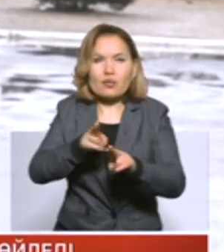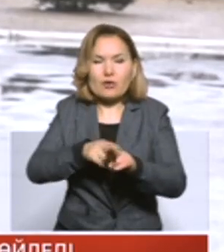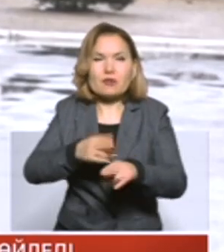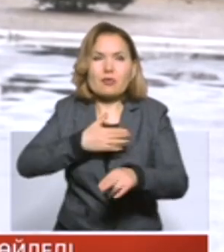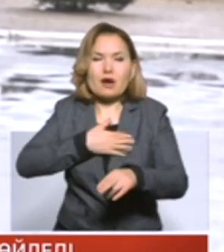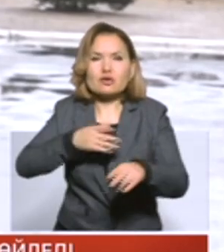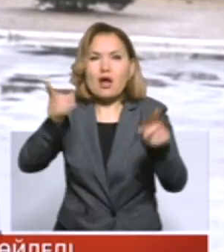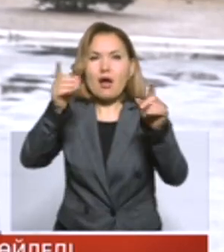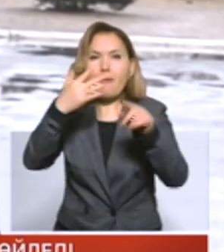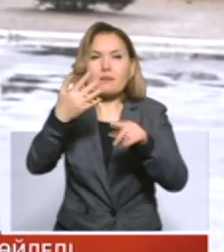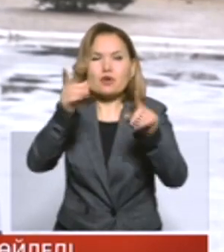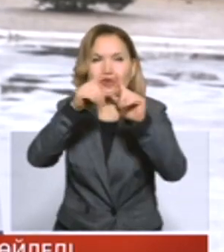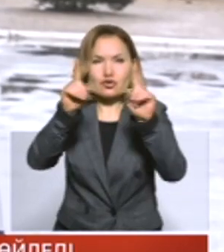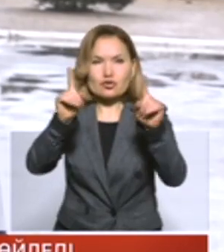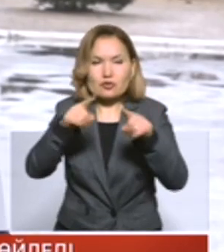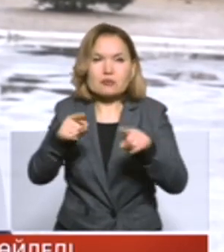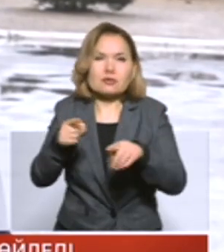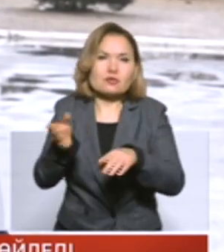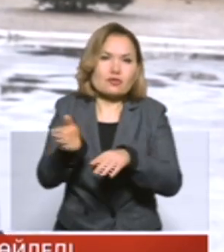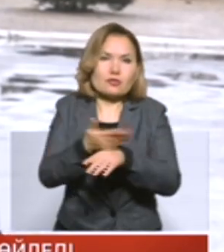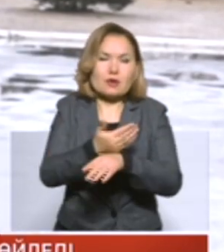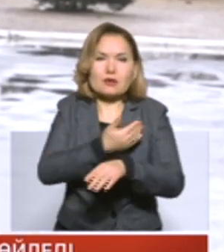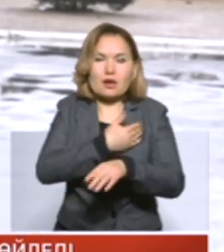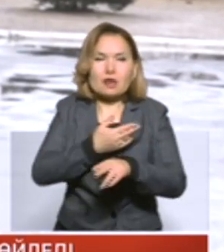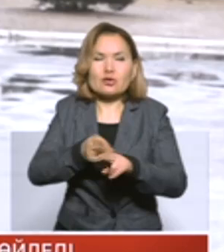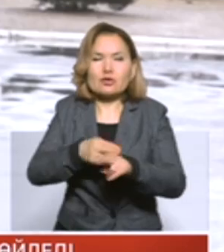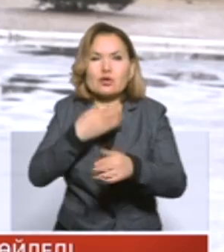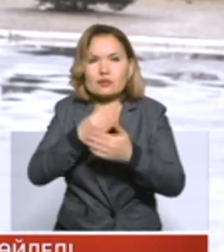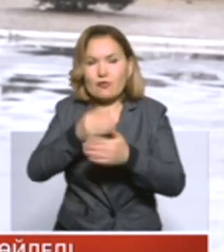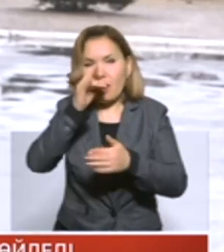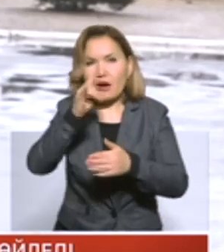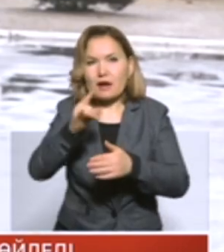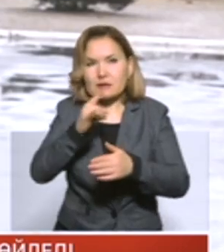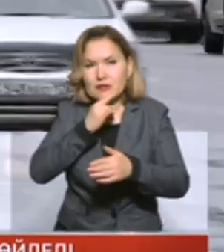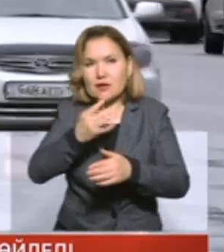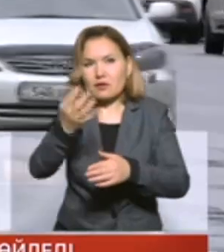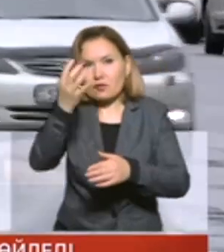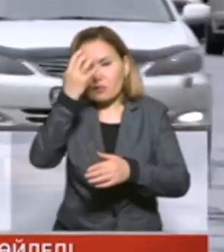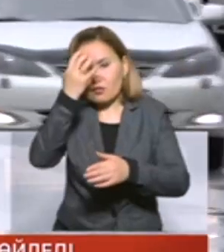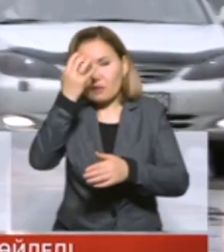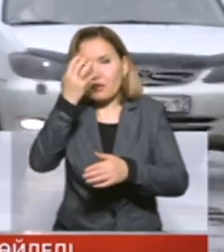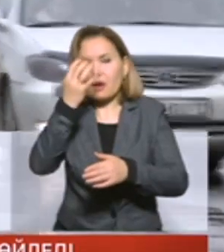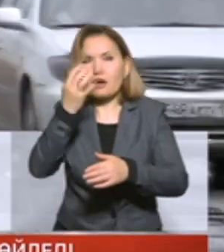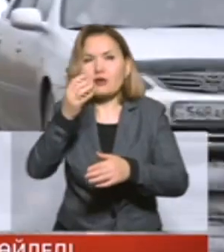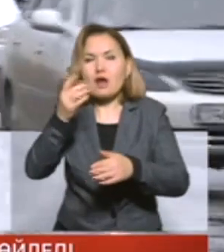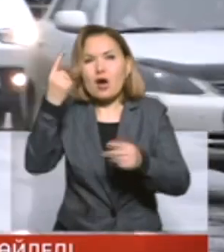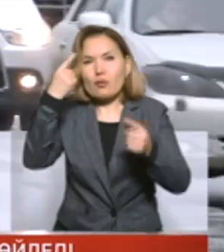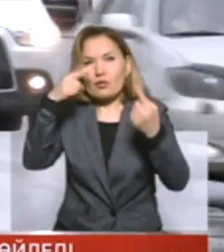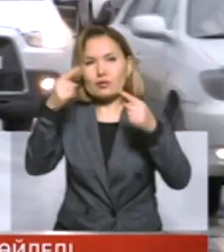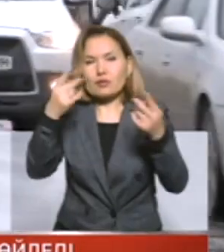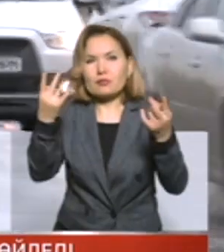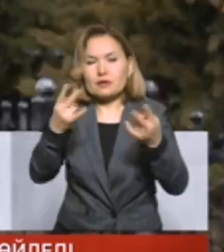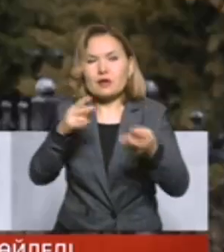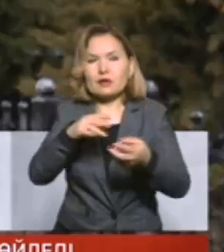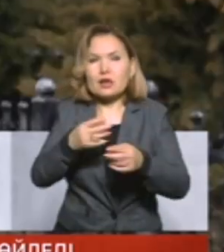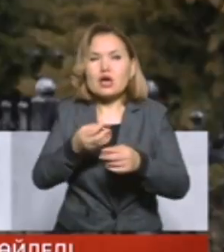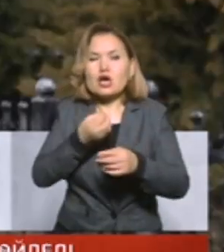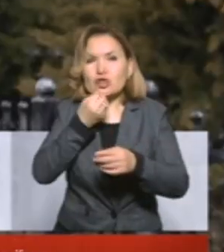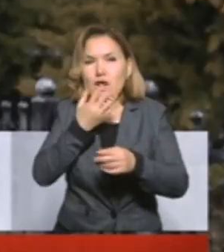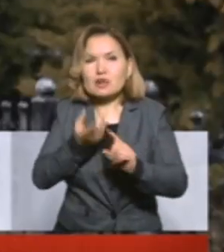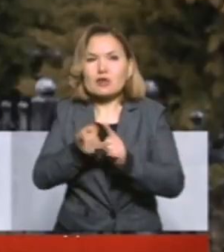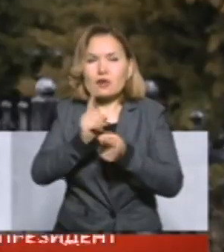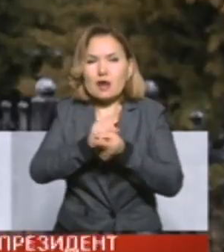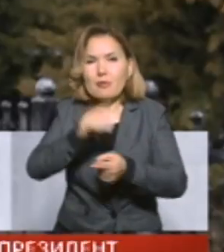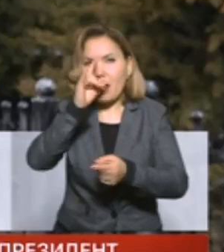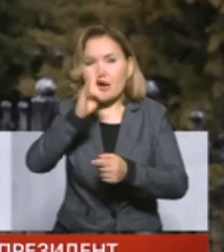ұлттық аргументті қалыптастыратын бір символикалық белгі болғанын жақсы көремін. Егер жақсы жаққа өзгерсе мен қолдаймын. Жалпы қазақтың